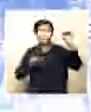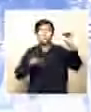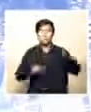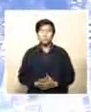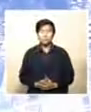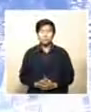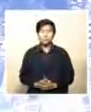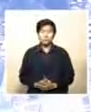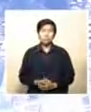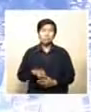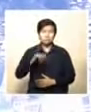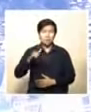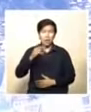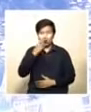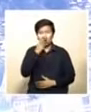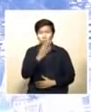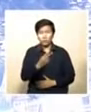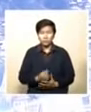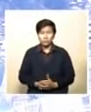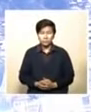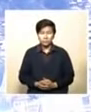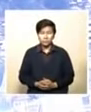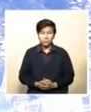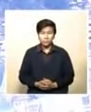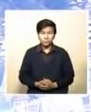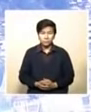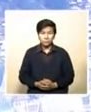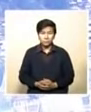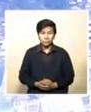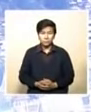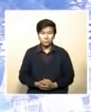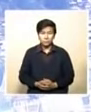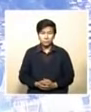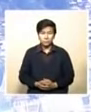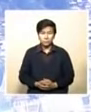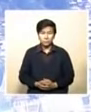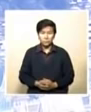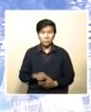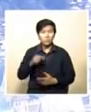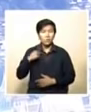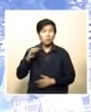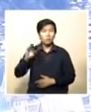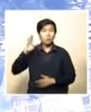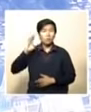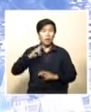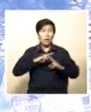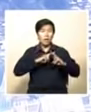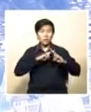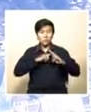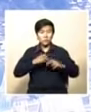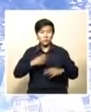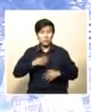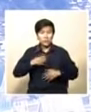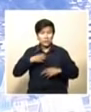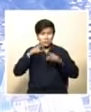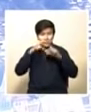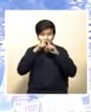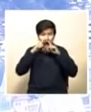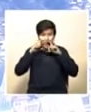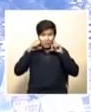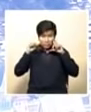มาส่วนน้ำยาเวชภัณฑ์ยาเครื่องมือเครื่องใช้เครื่องตร